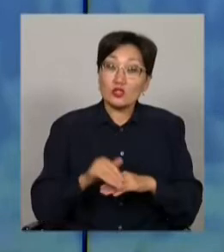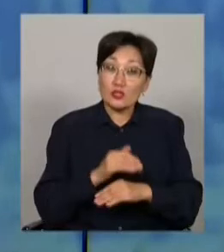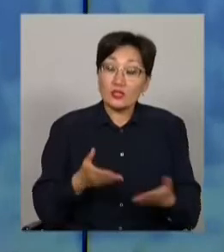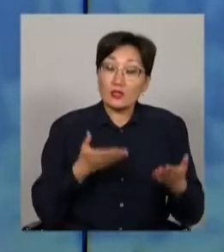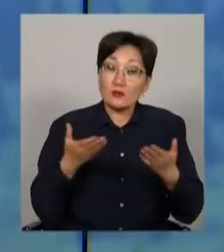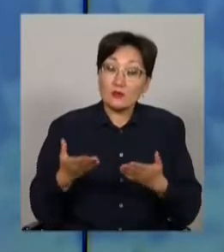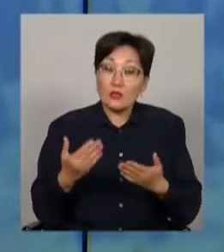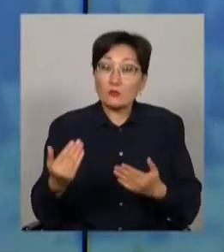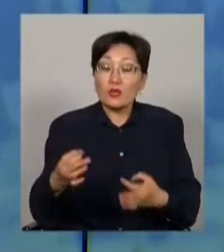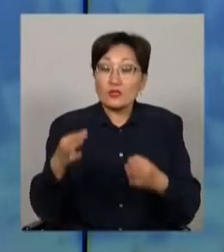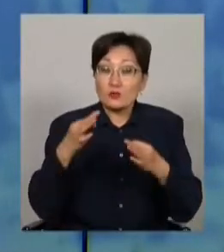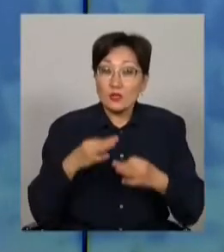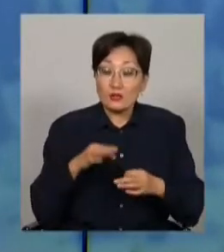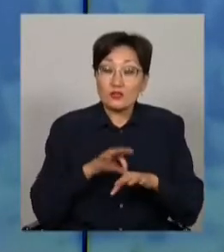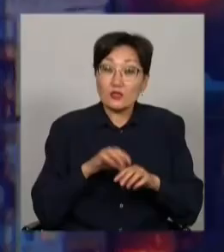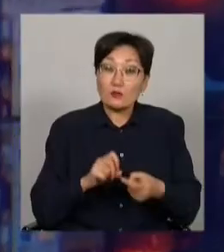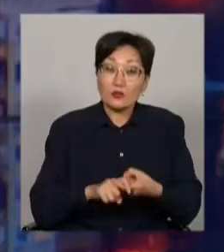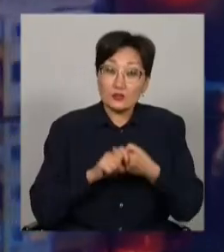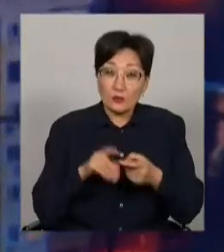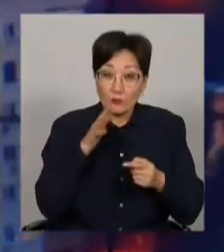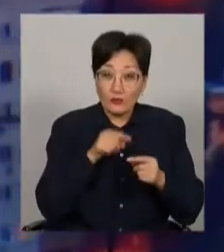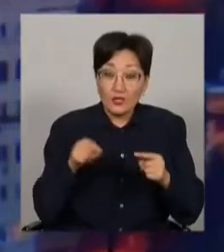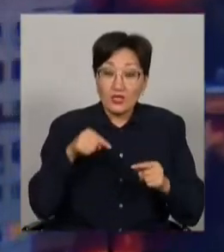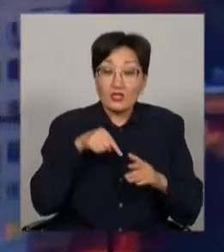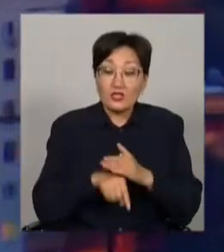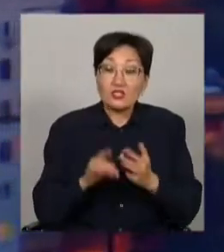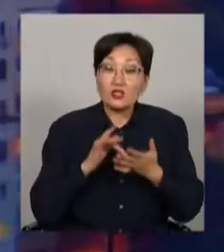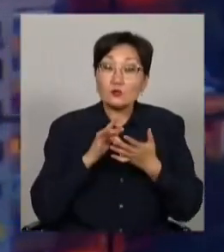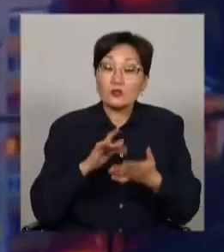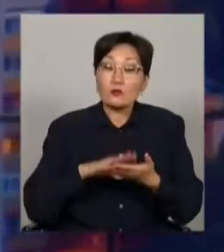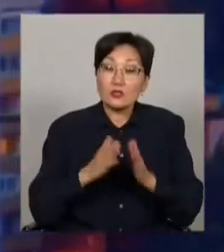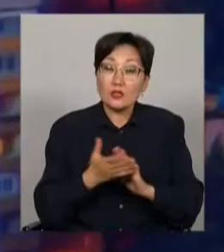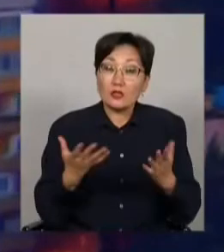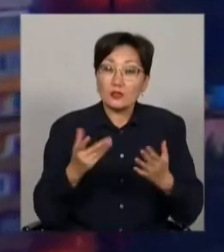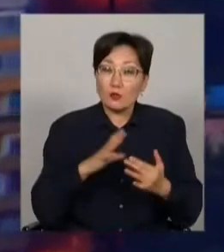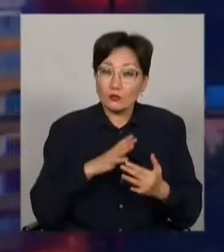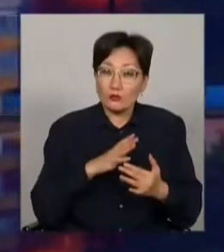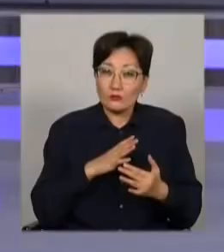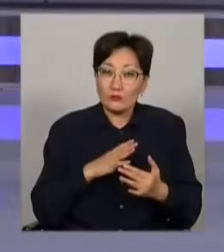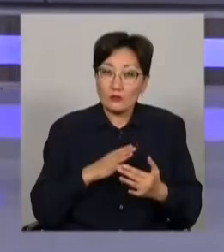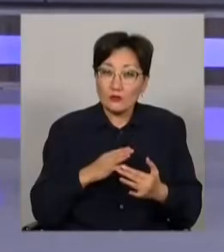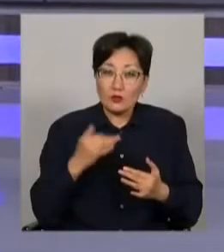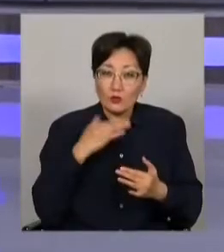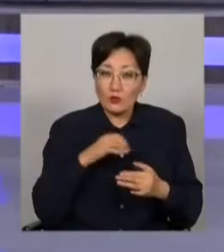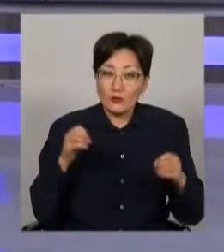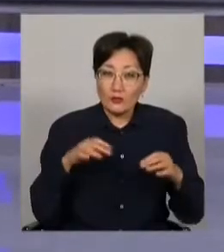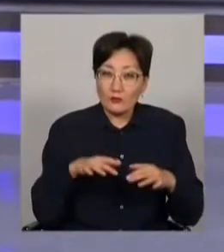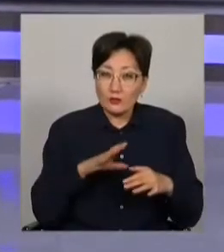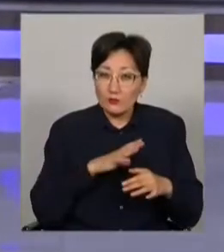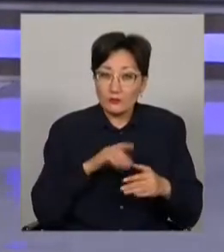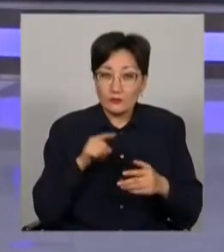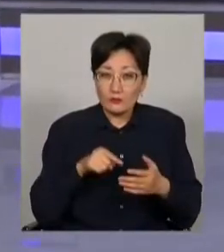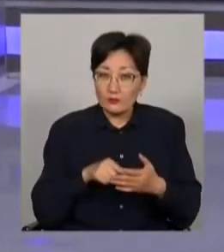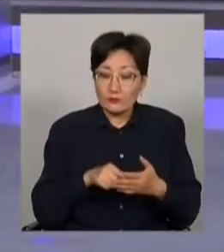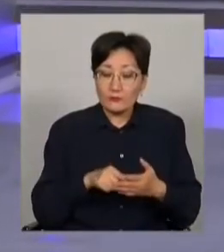Сәлеметсіз бе. Айтыңызшы, жалпы пандемия кезінде ішкі туризмнің жағдайы қандай болды? Сұраныс болды ма ол кезде? Әрине,